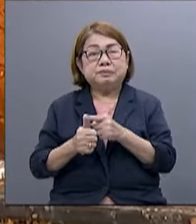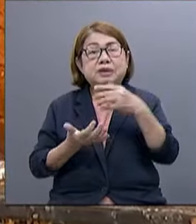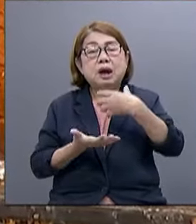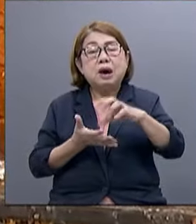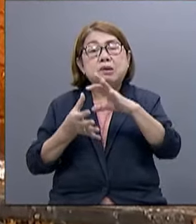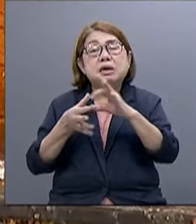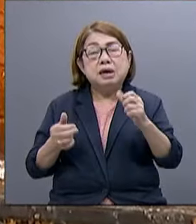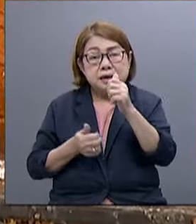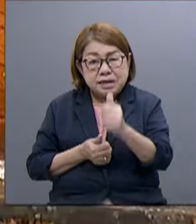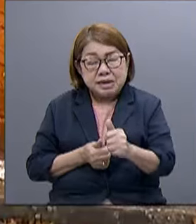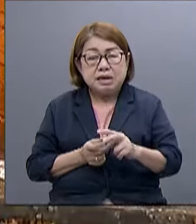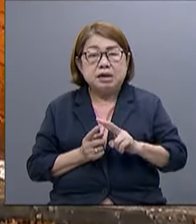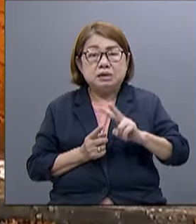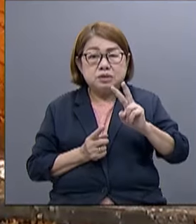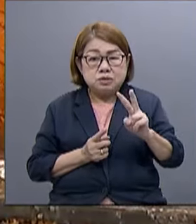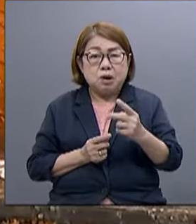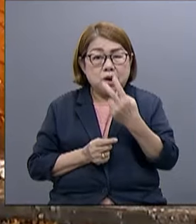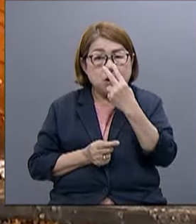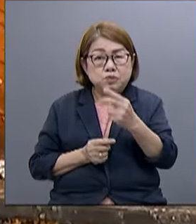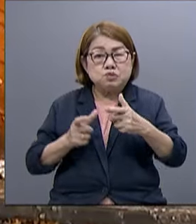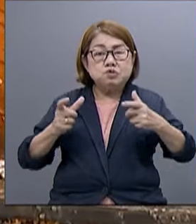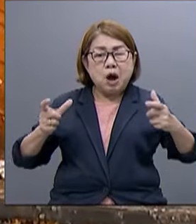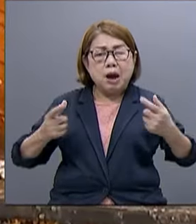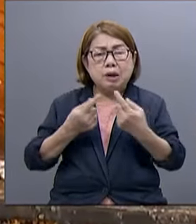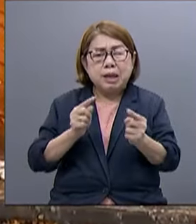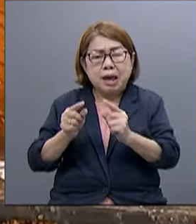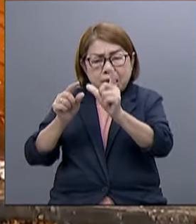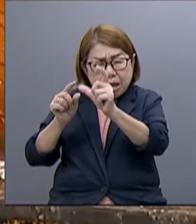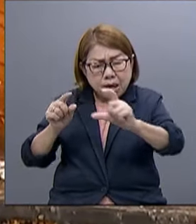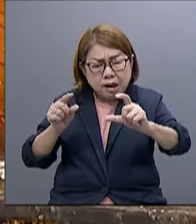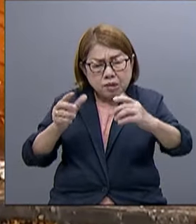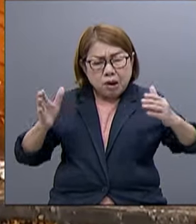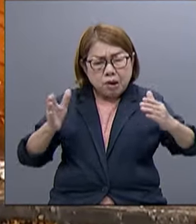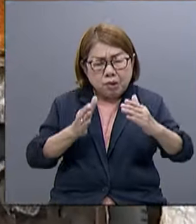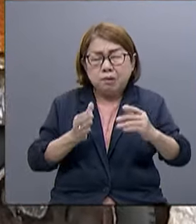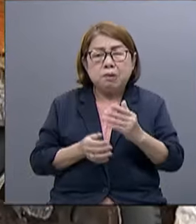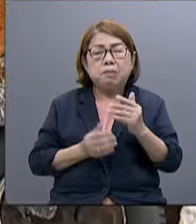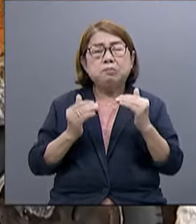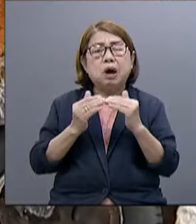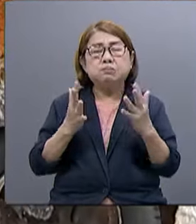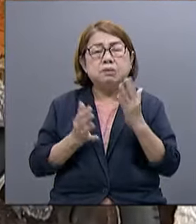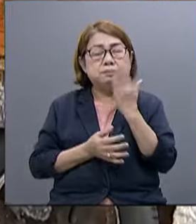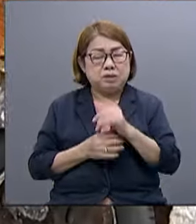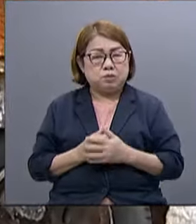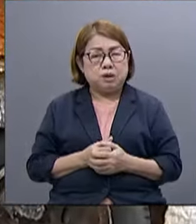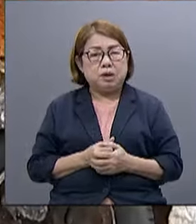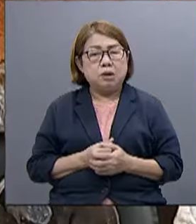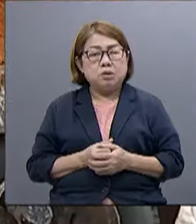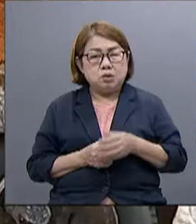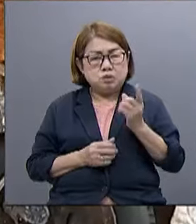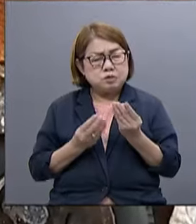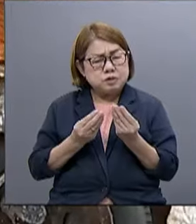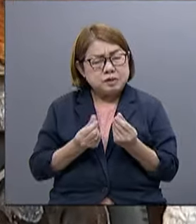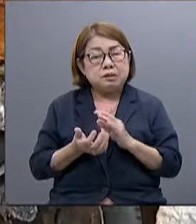2สัดส่วนได้ไหมไม่ใช่ว่าบางทีใหญ่อย่างเดียวแต่ว่าสัดส่วนไม่สวยก็ไม่ได้แล้วก็ความปานี่คือถ้าอยากจะบอกคุณผู้ชมเนี่ยถ้าเกิดเวลามีโอกาส